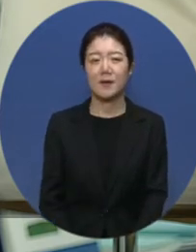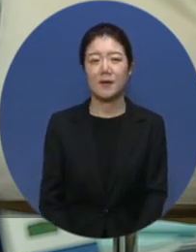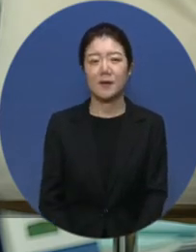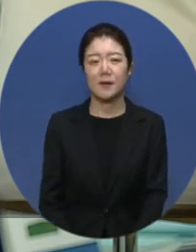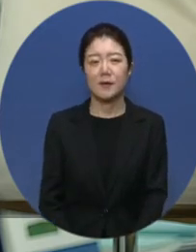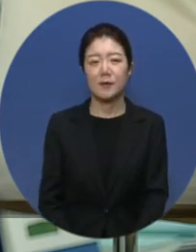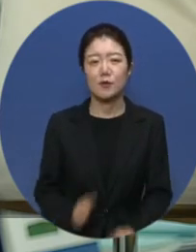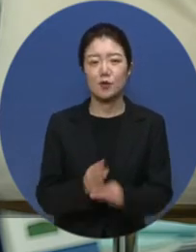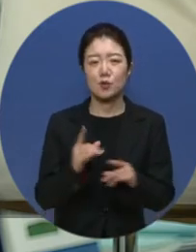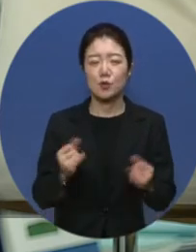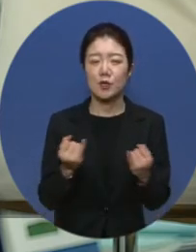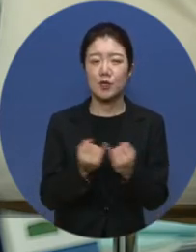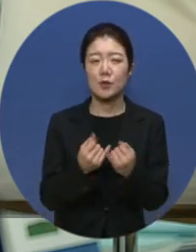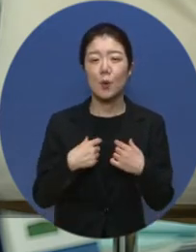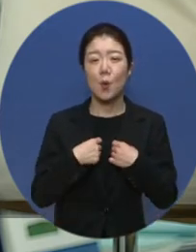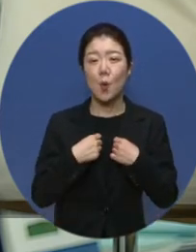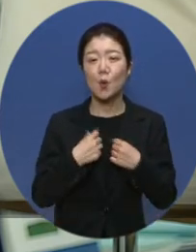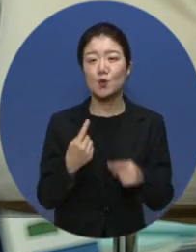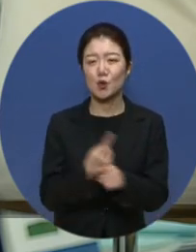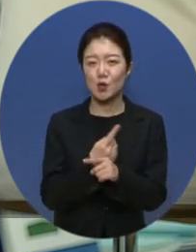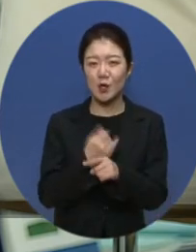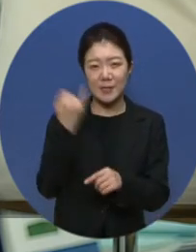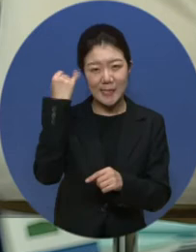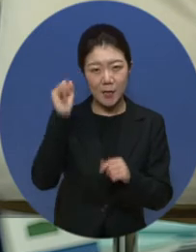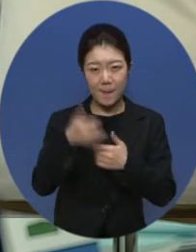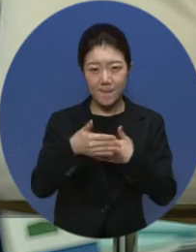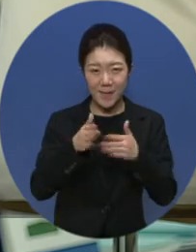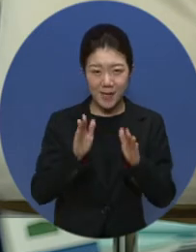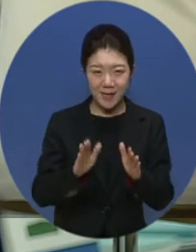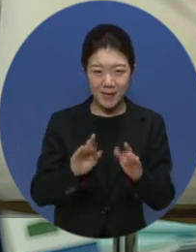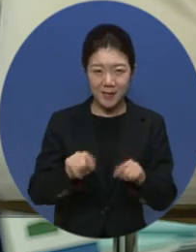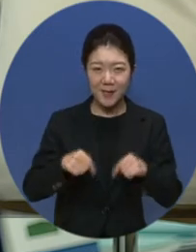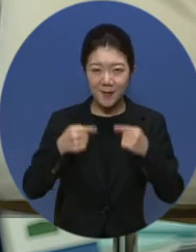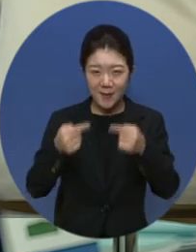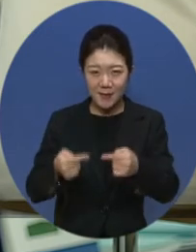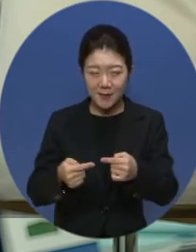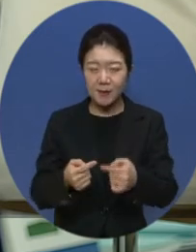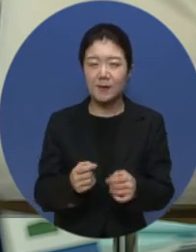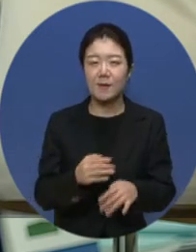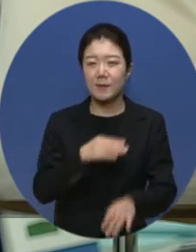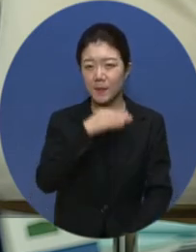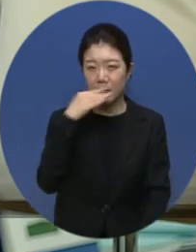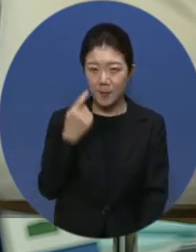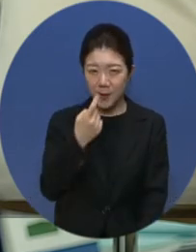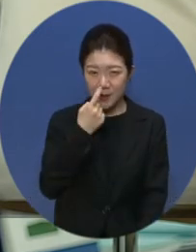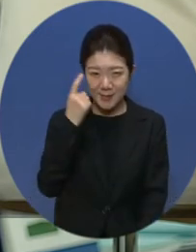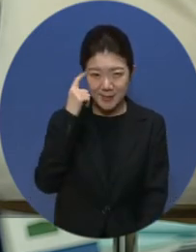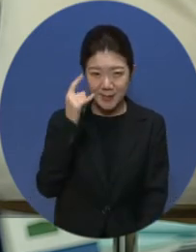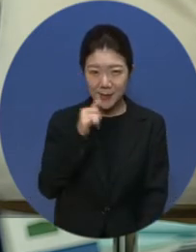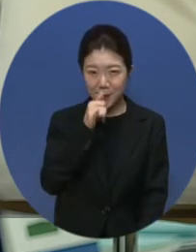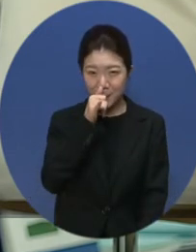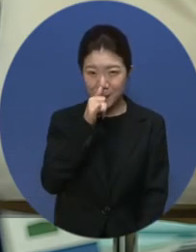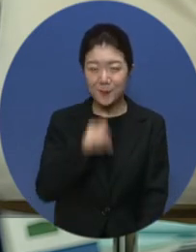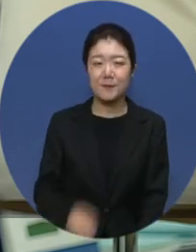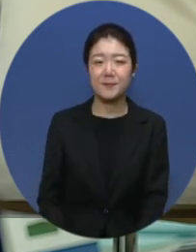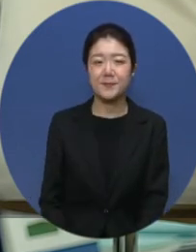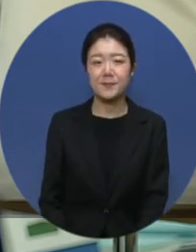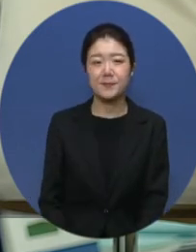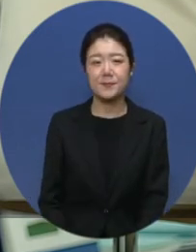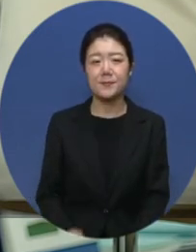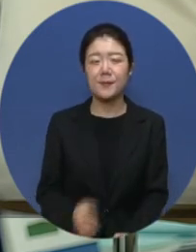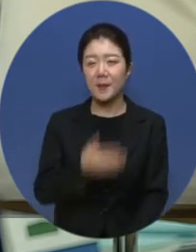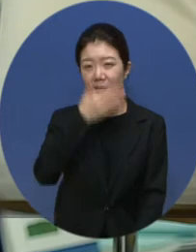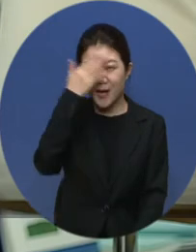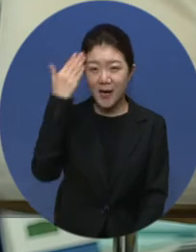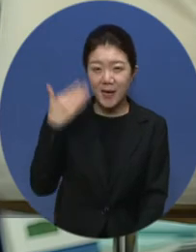그 중부여성의류수선 창업반에 들어가서 제대로 좀 배워봐야 되겠다 하는 것도 있었고, 거기서